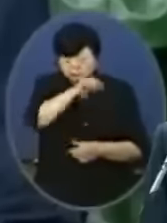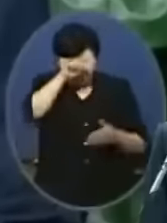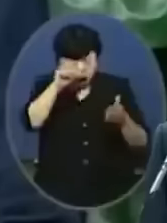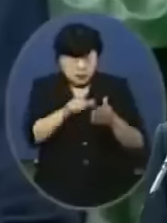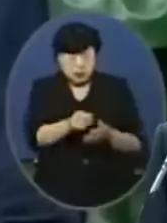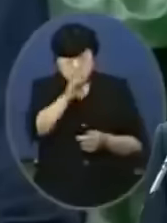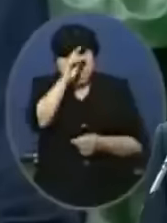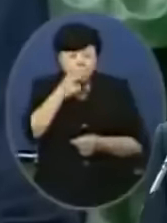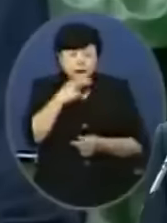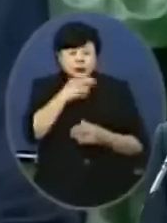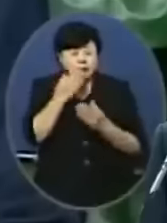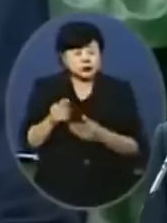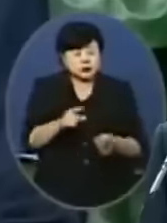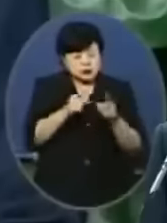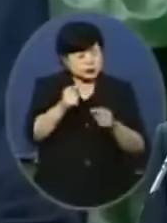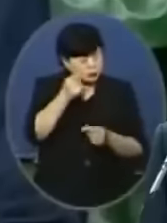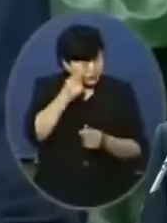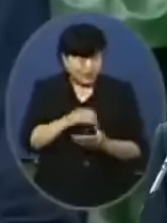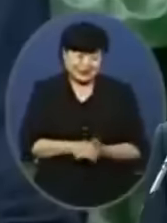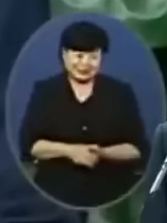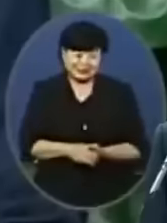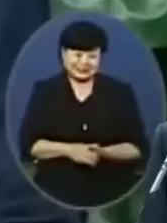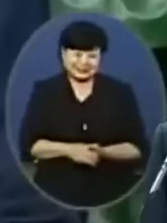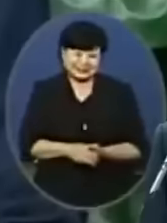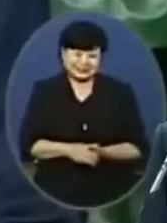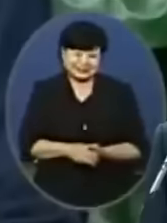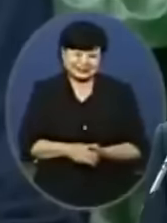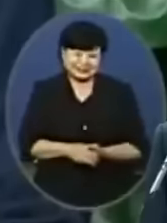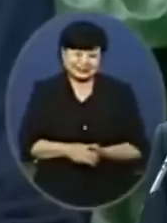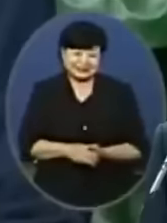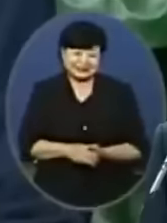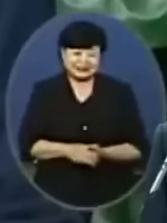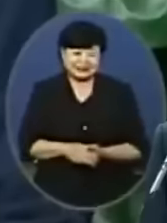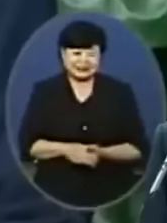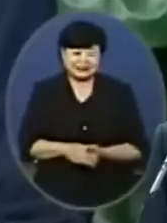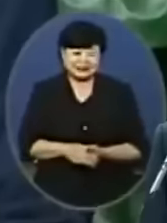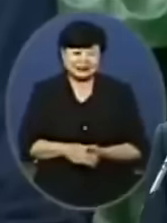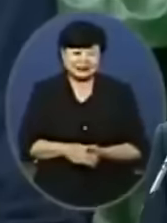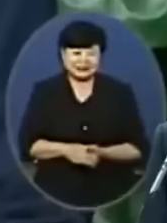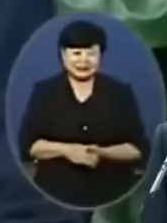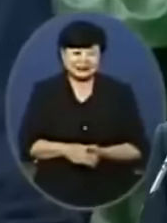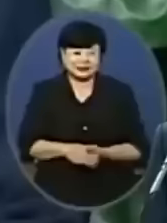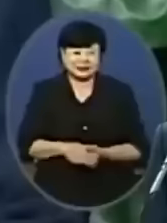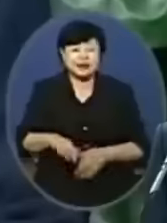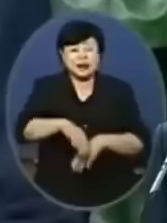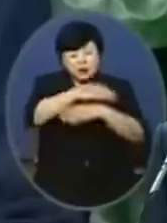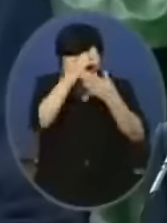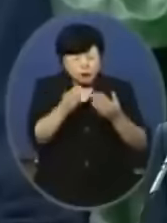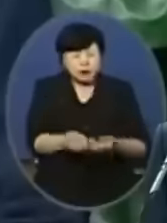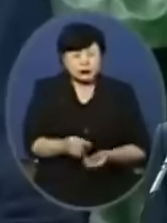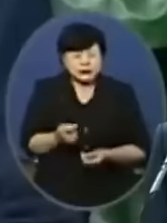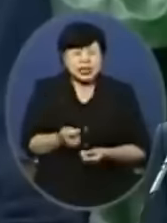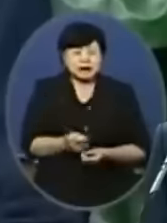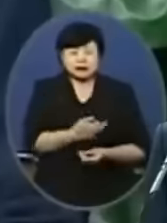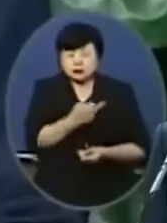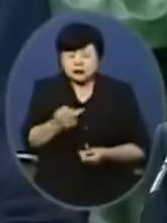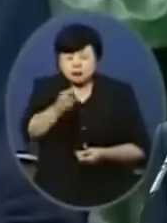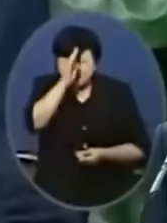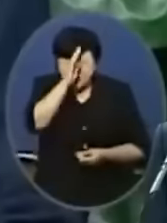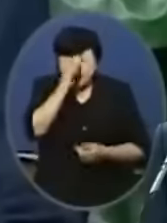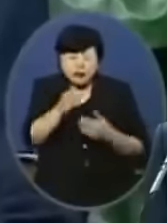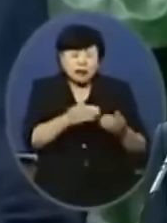한평생 병 없이 온전히 살 수 있으면 좋겠는데 그런 분들이 좀처럼 있지 않아요. 다 크고 작은 병을 앓게